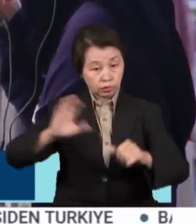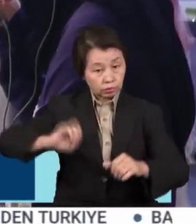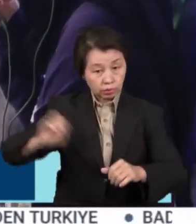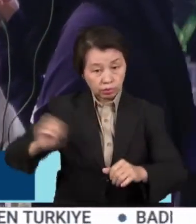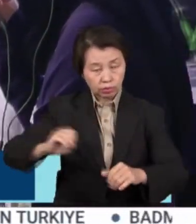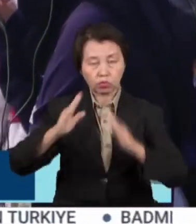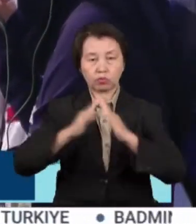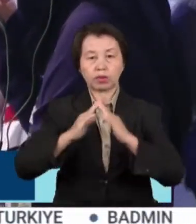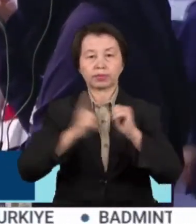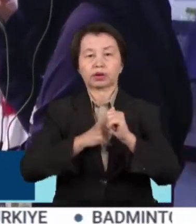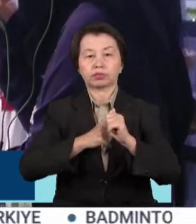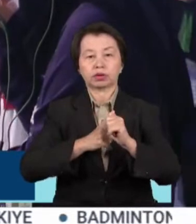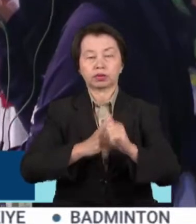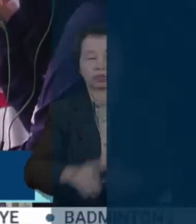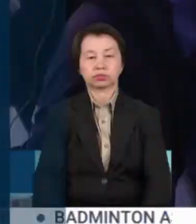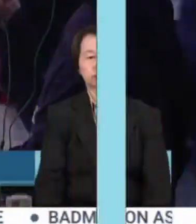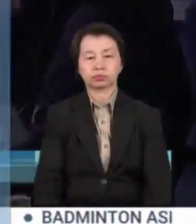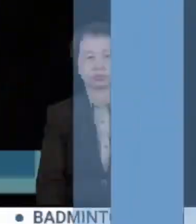membeli rumah pertama.